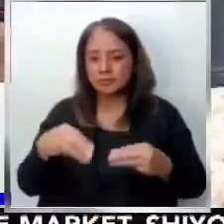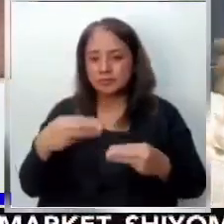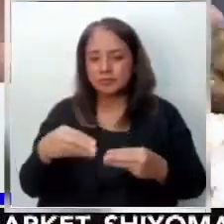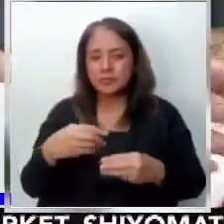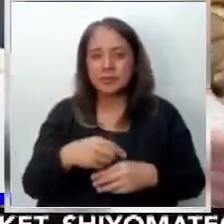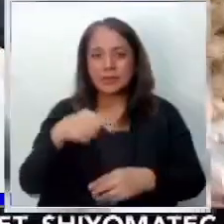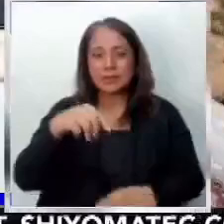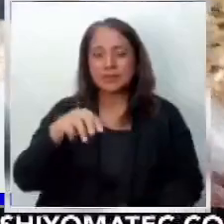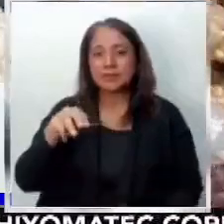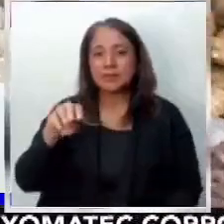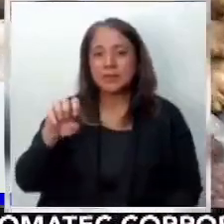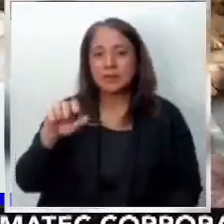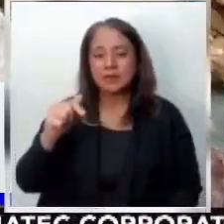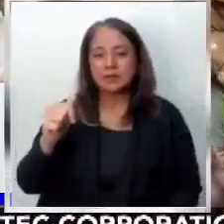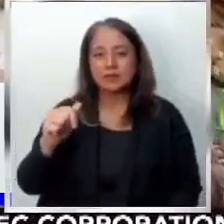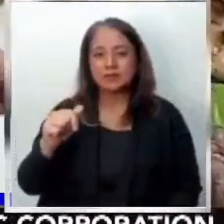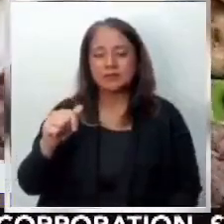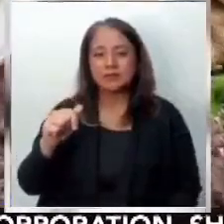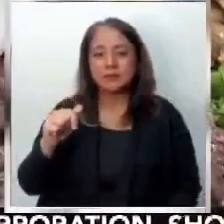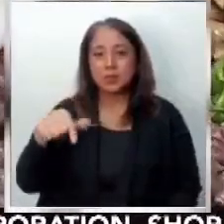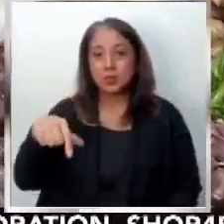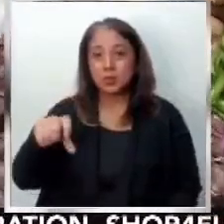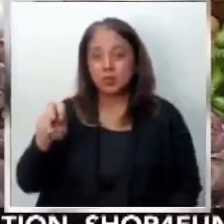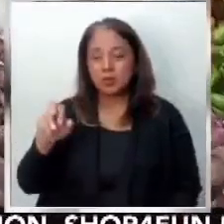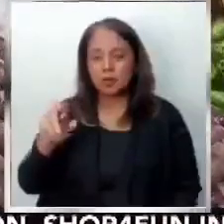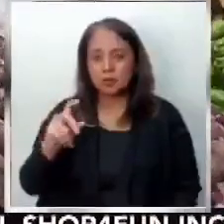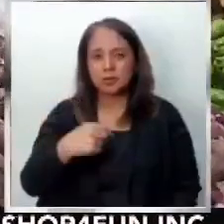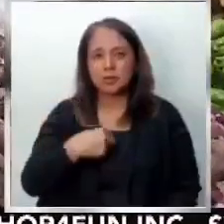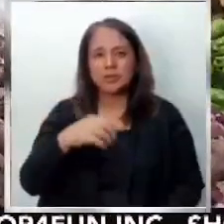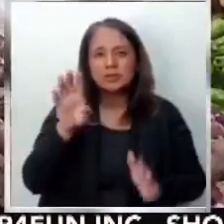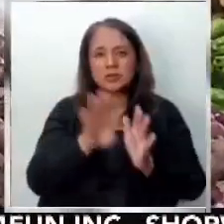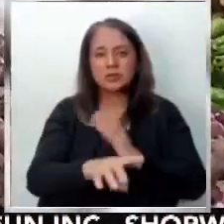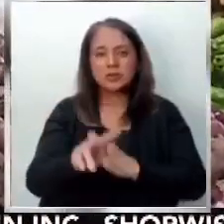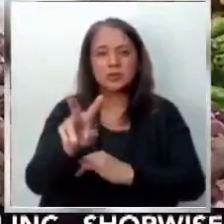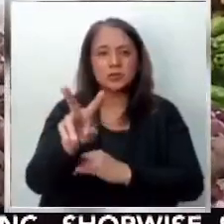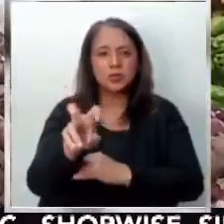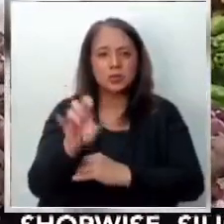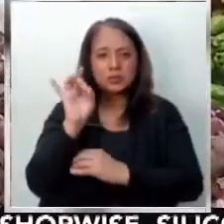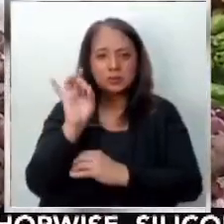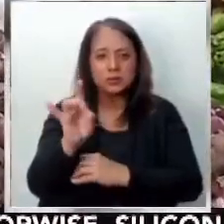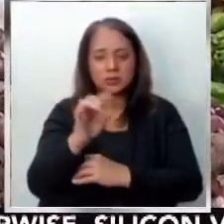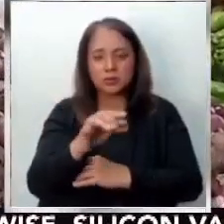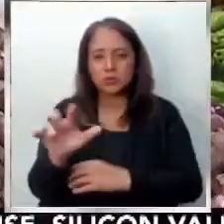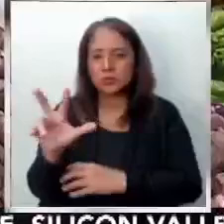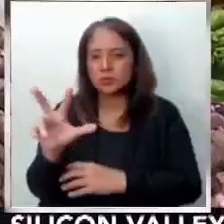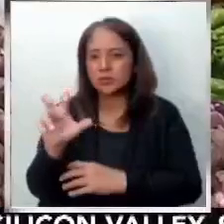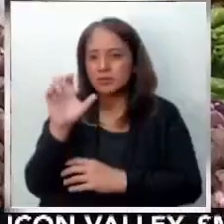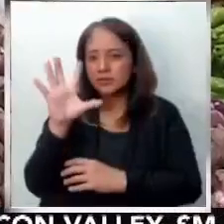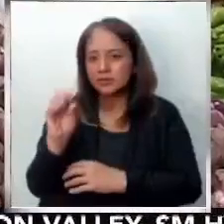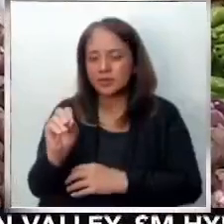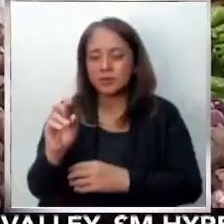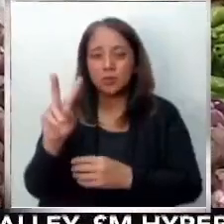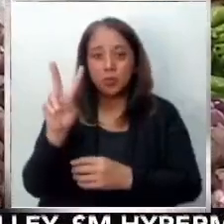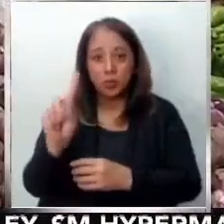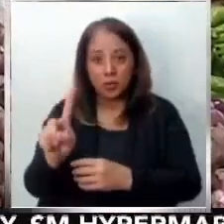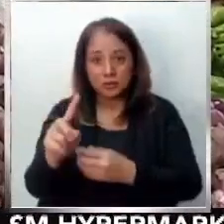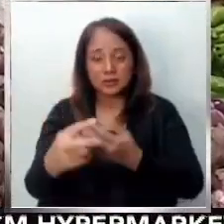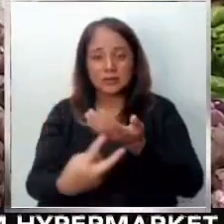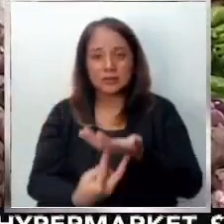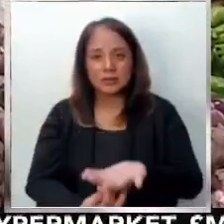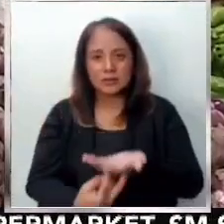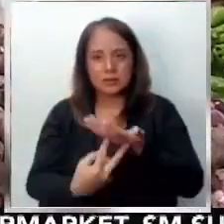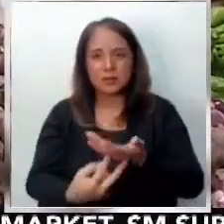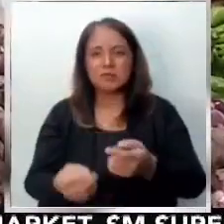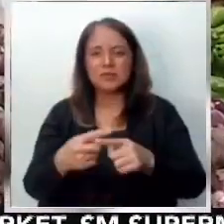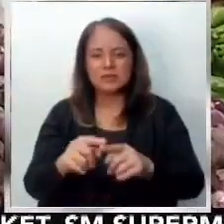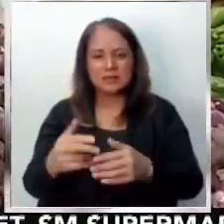Q-Mart, pinakamura ang mga sibuyas na nakakahalaga ng 280 hanggang 350 pesos kada kilo. Pero mas mataas pa rin ito